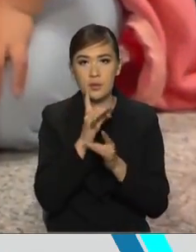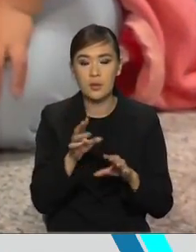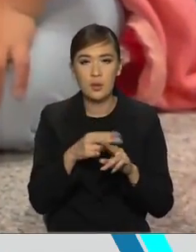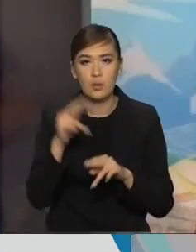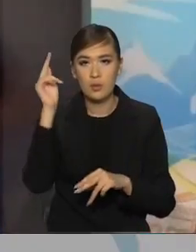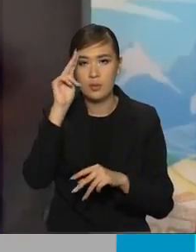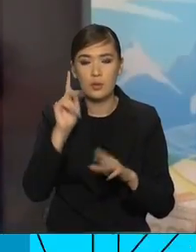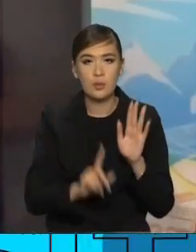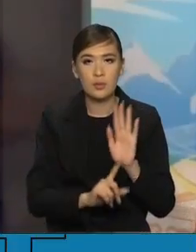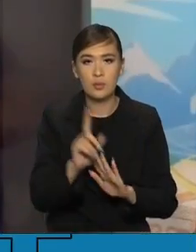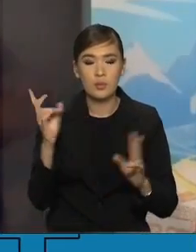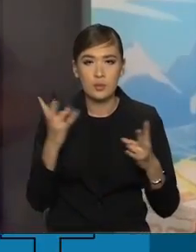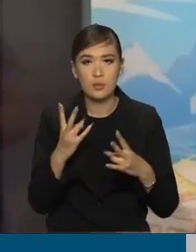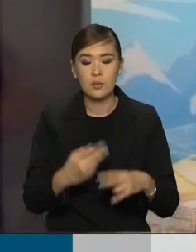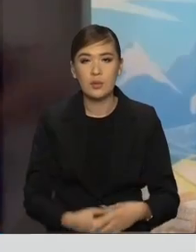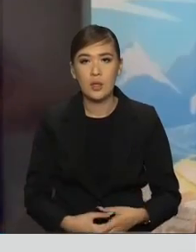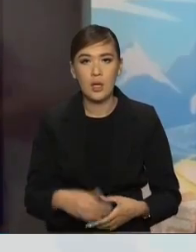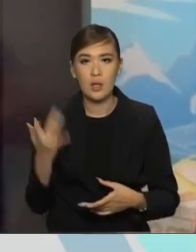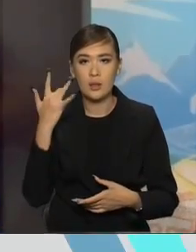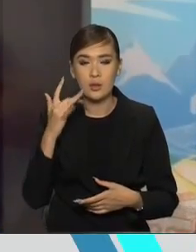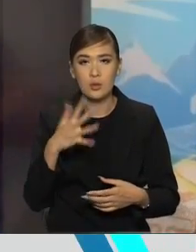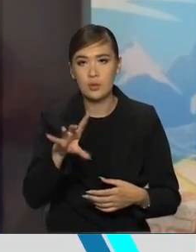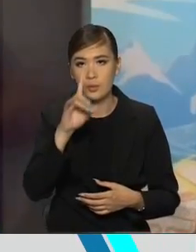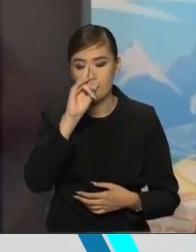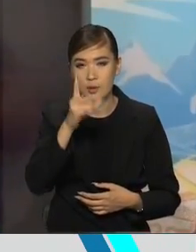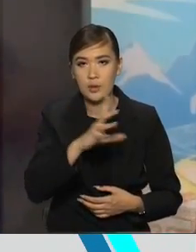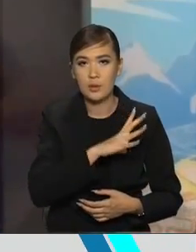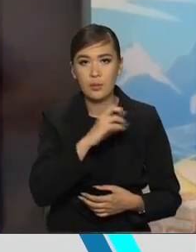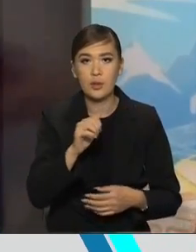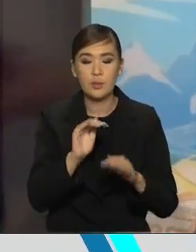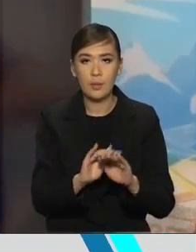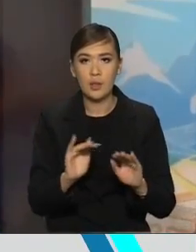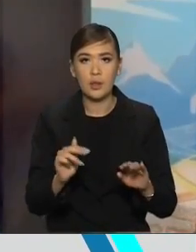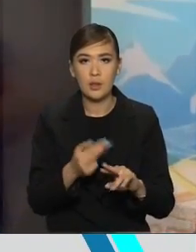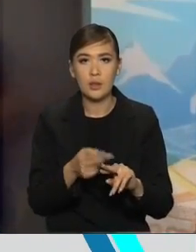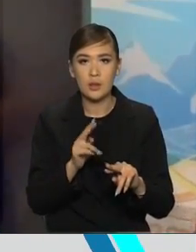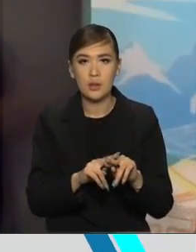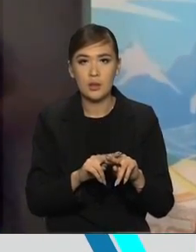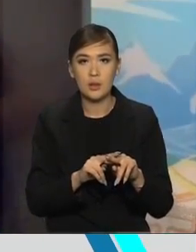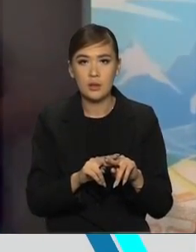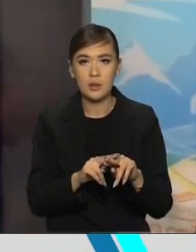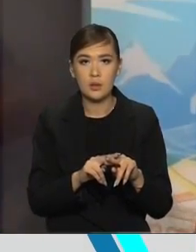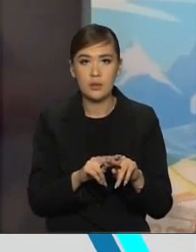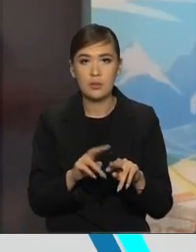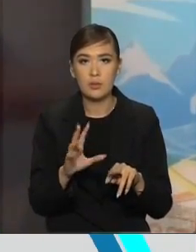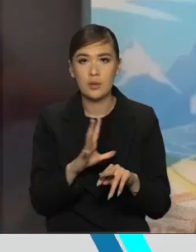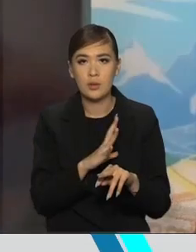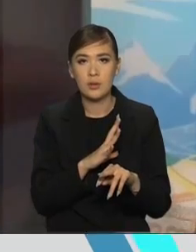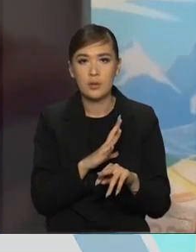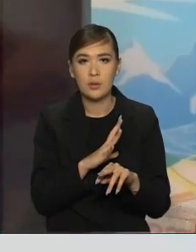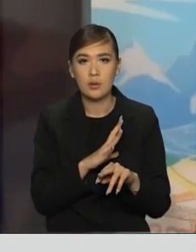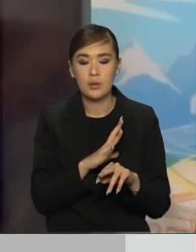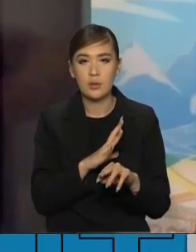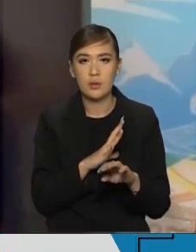мәжбүр. Ақышқа келгеніне 1 жыл болуы мүмкін кейбір балалар. Кейбір балалар осында 6 жыл тұрған балалар бар.